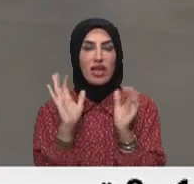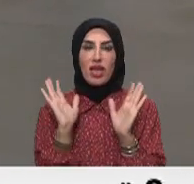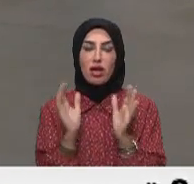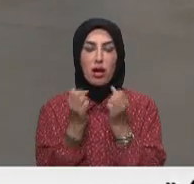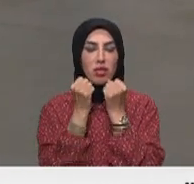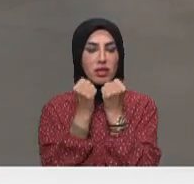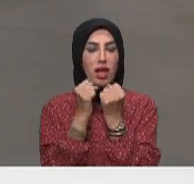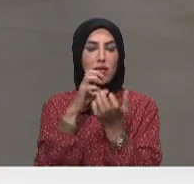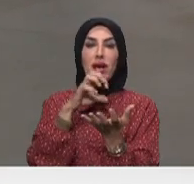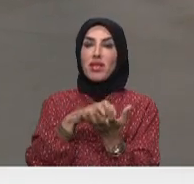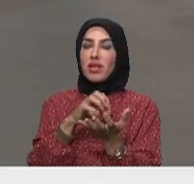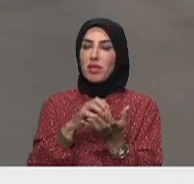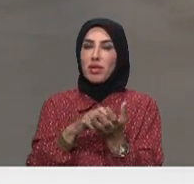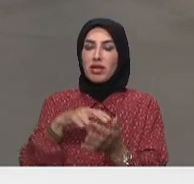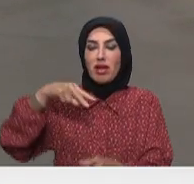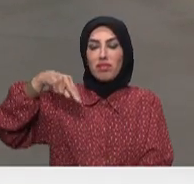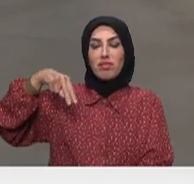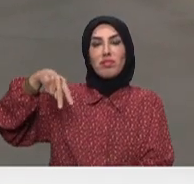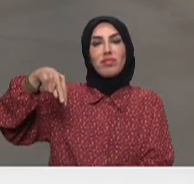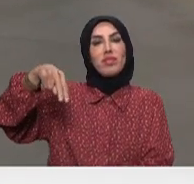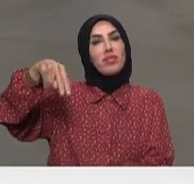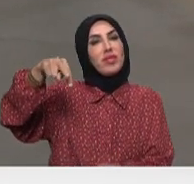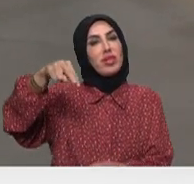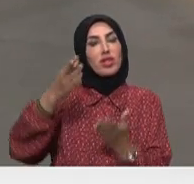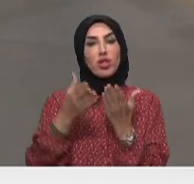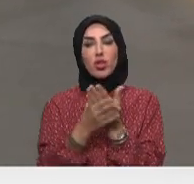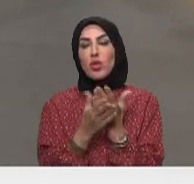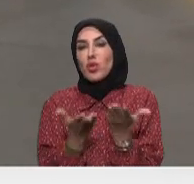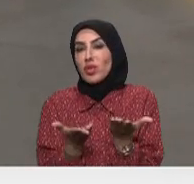آمنة سيرا على الأقدام، لأنهم